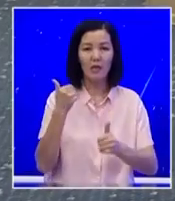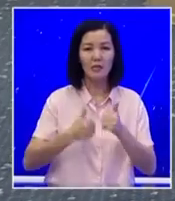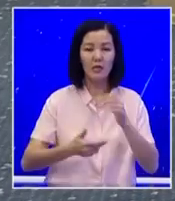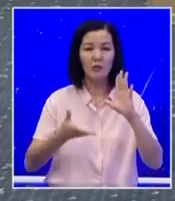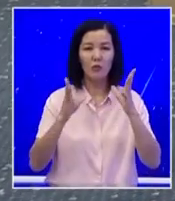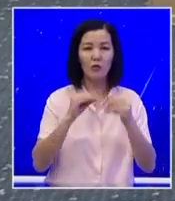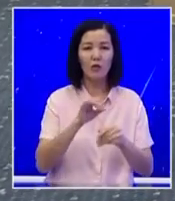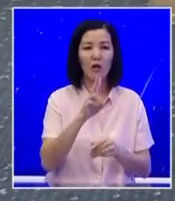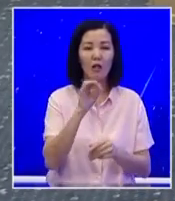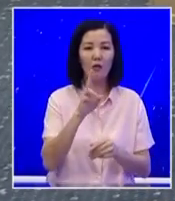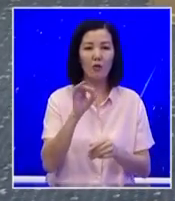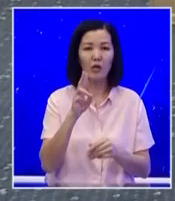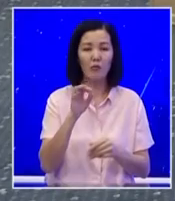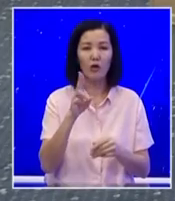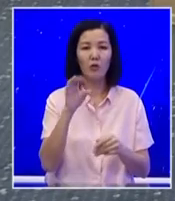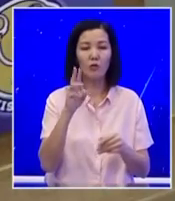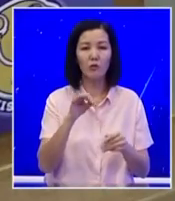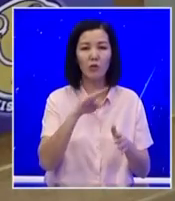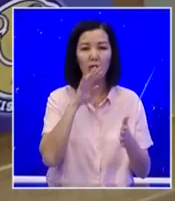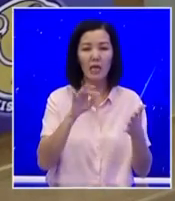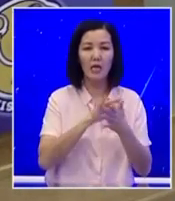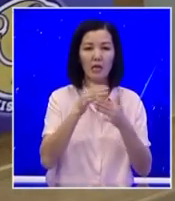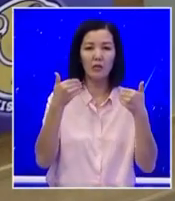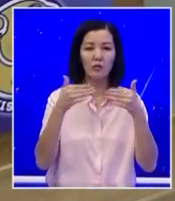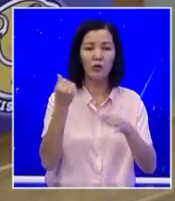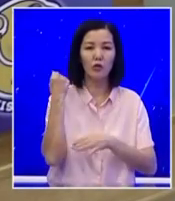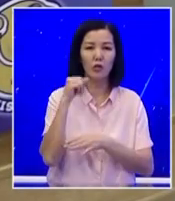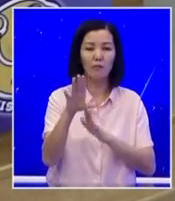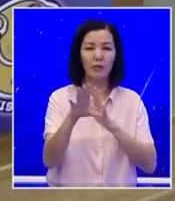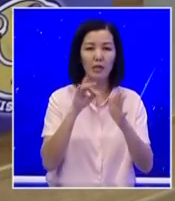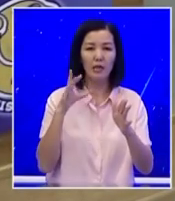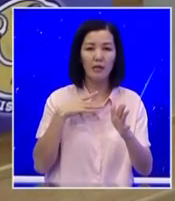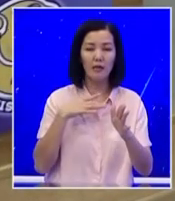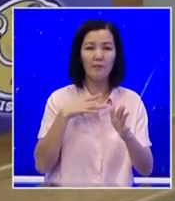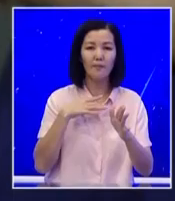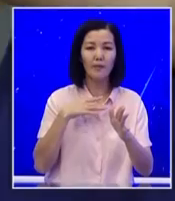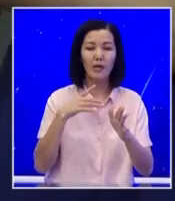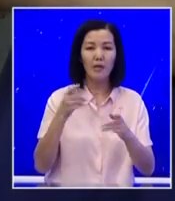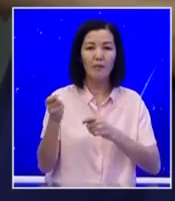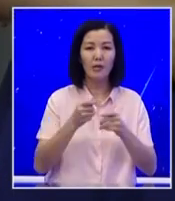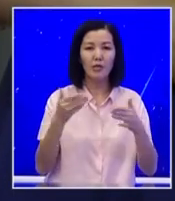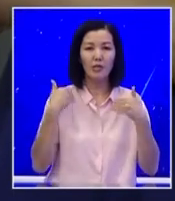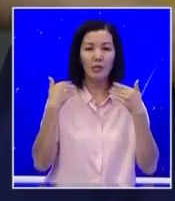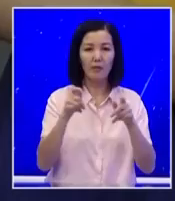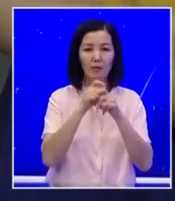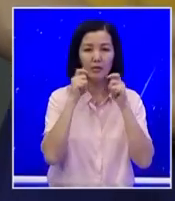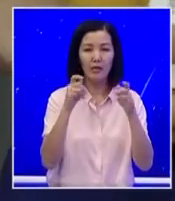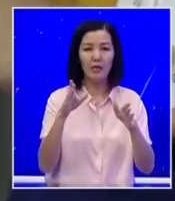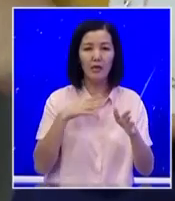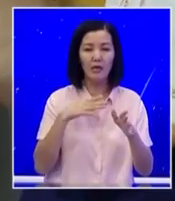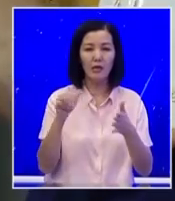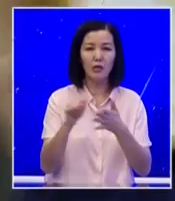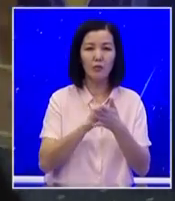бойынша Алакөл, Кербұлақ, Көксу және Текелі қаласының түлектері жеңімпаз атанды. Оларға басшылық тарапынан бағалы сыйлықтар мен